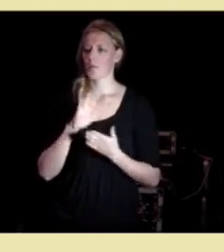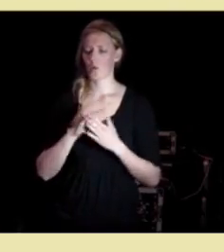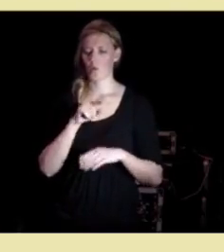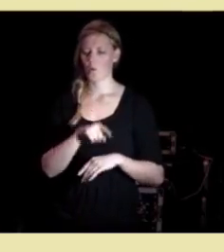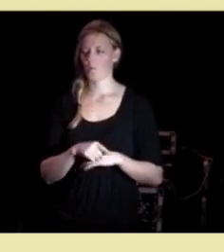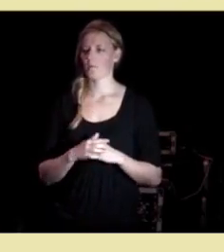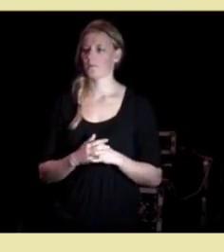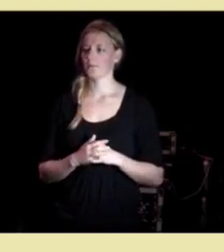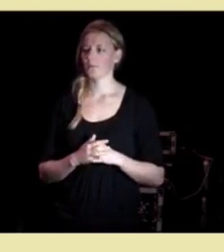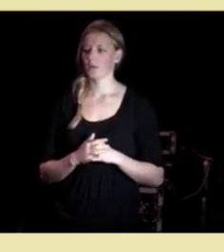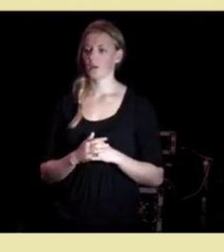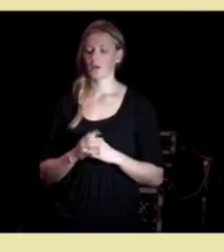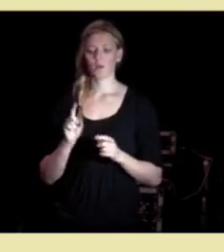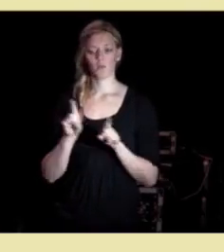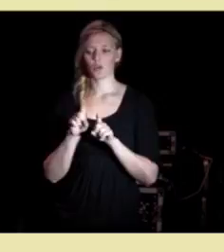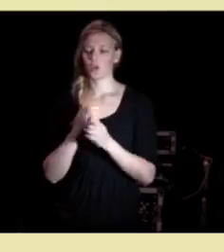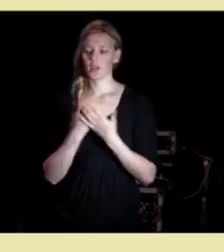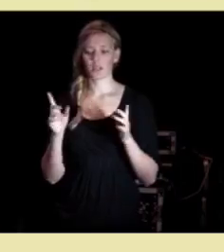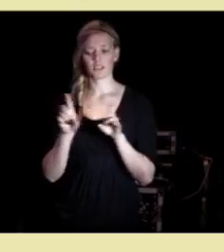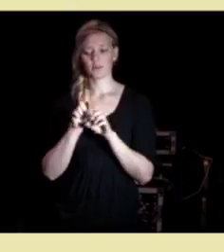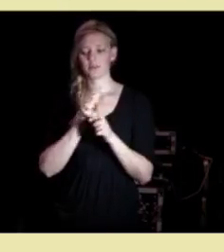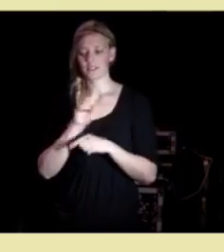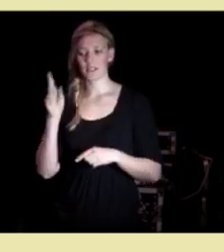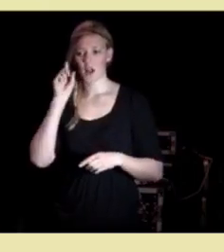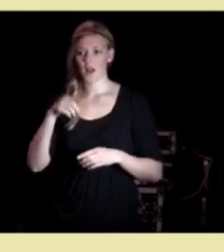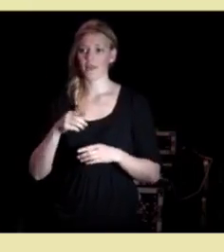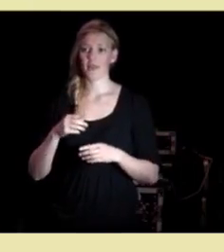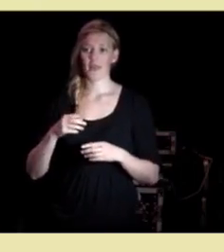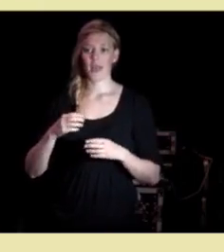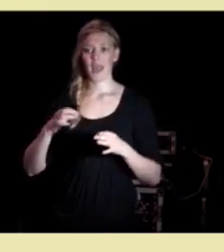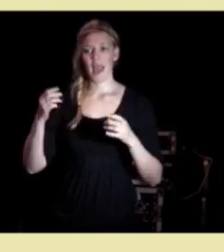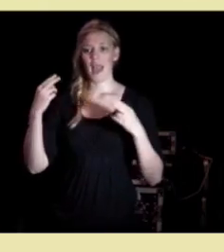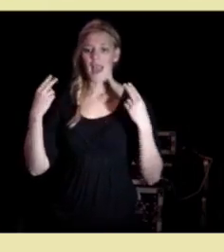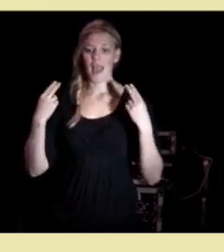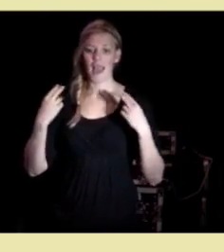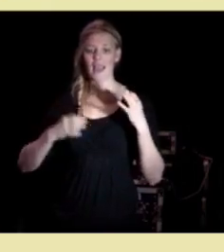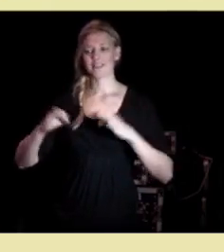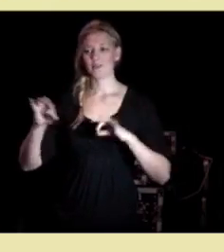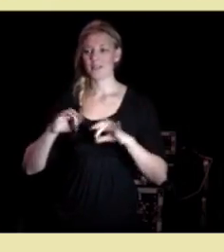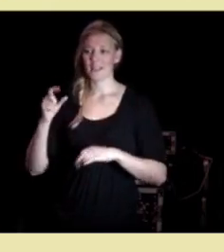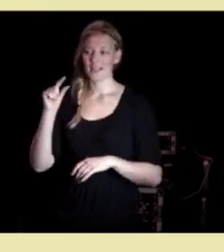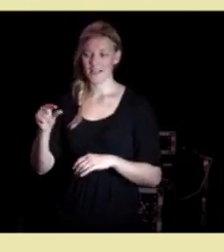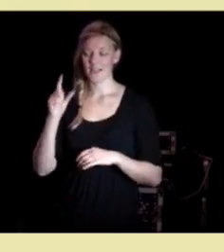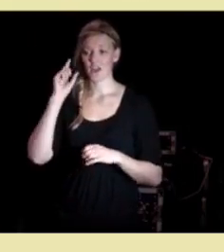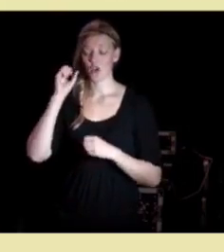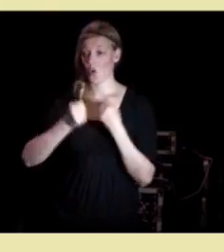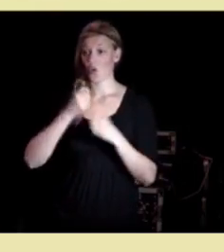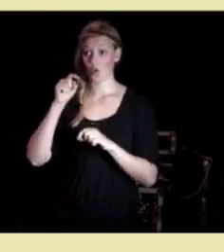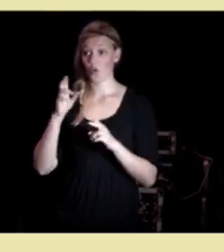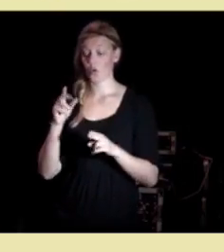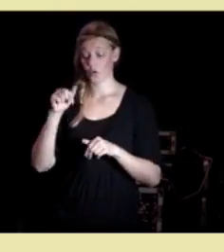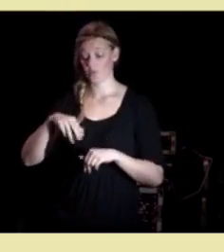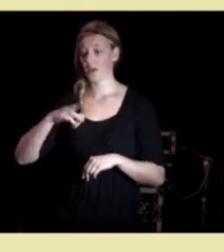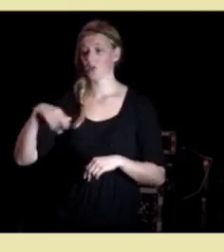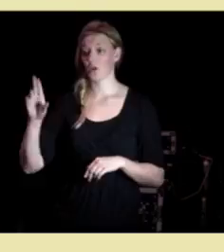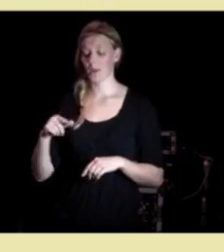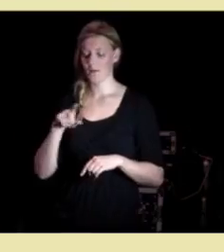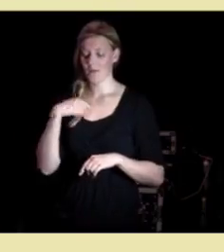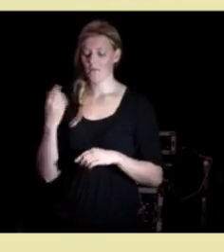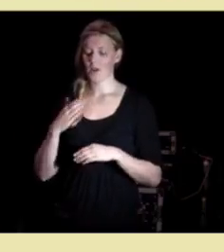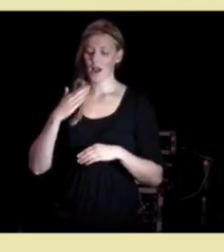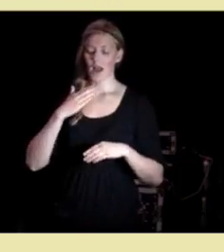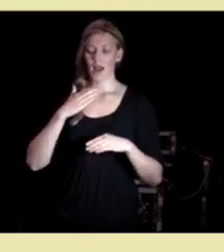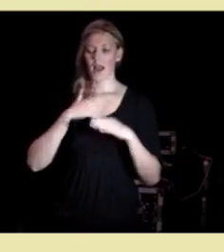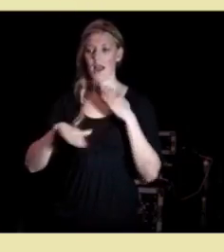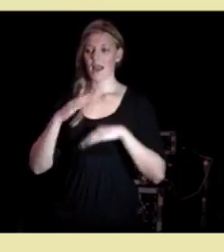ikke samtidig at vi ikke kan eksperimentere litt med kvalitetsbasert finansiering, så det gjør vi også i Norge. Men vi fra helsedirektoratets